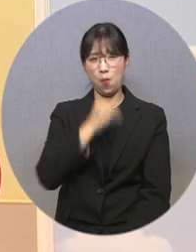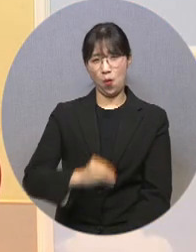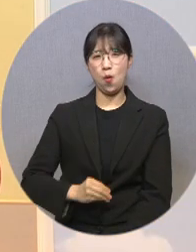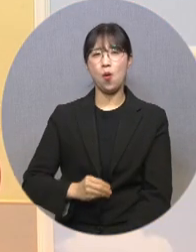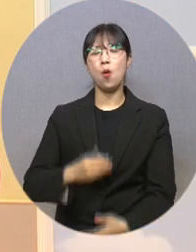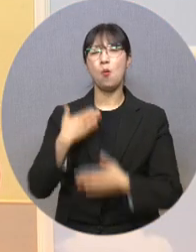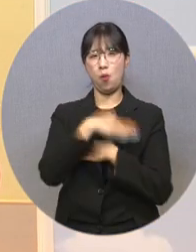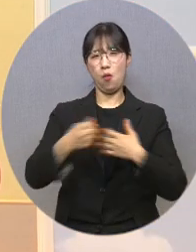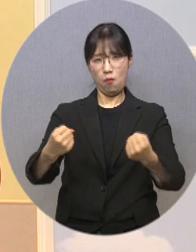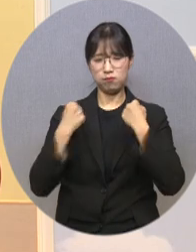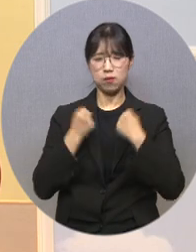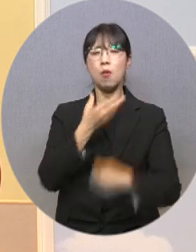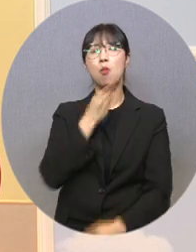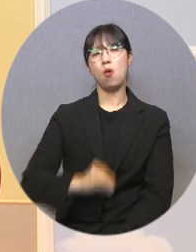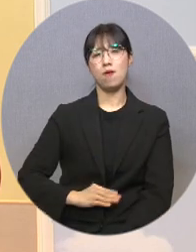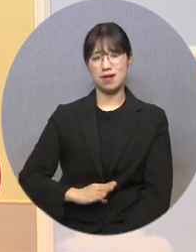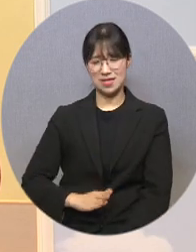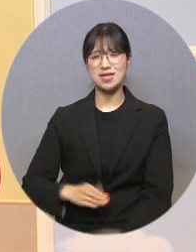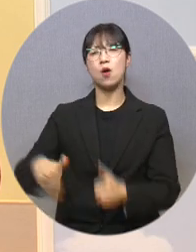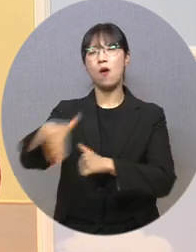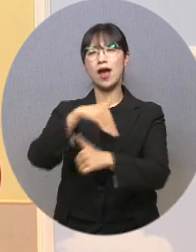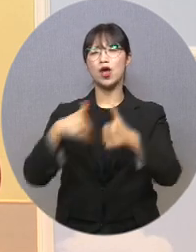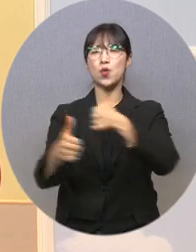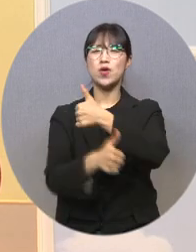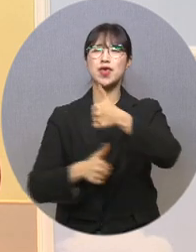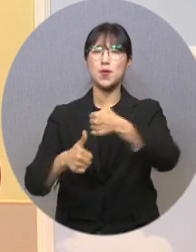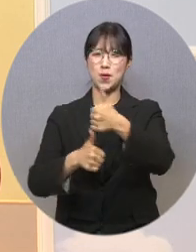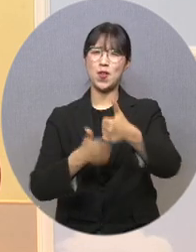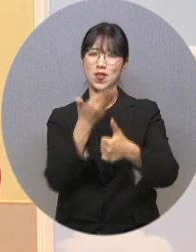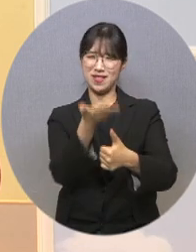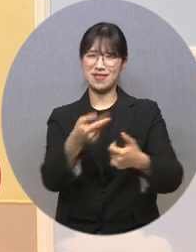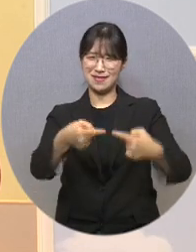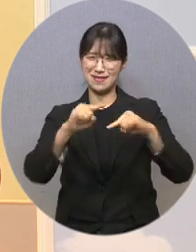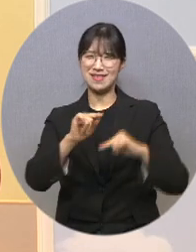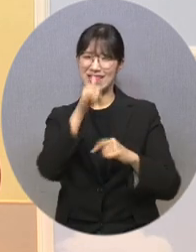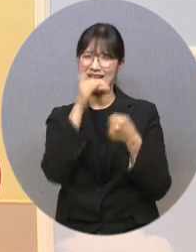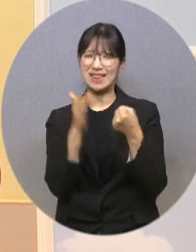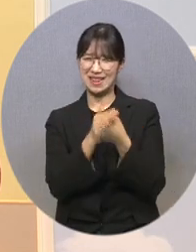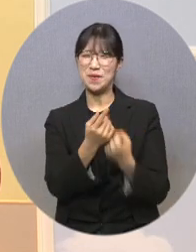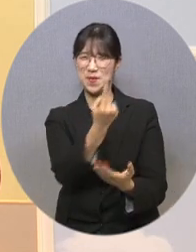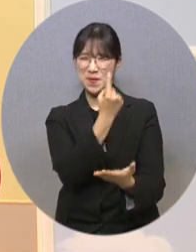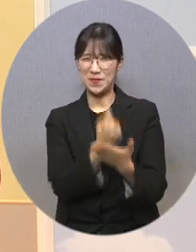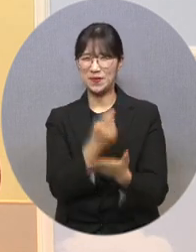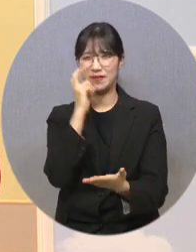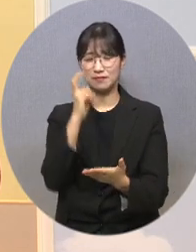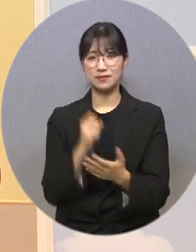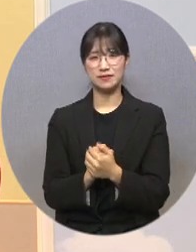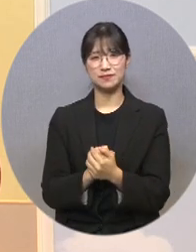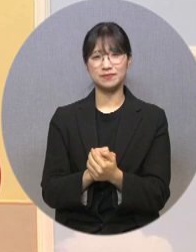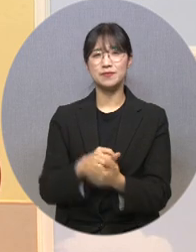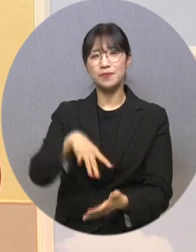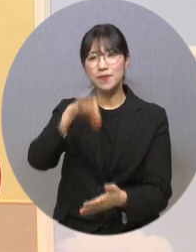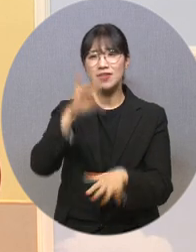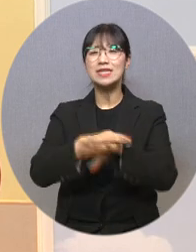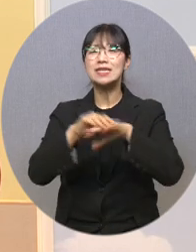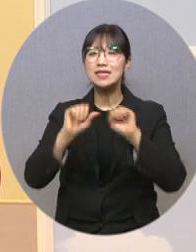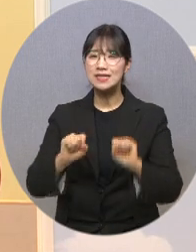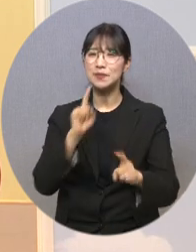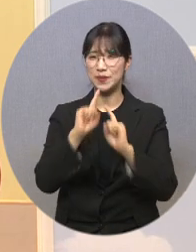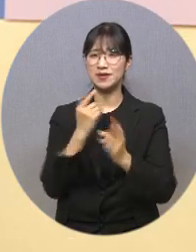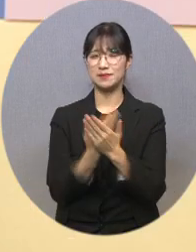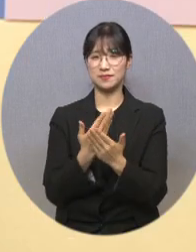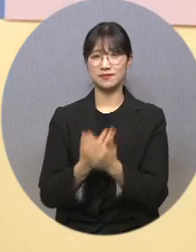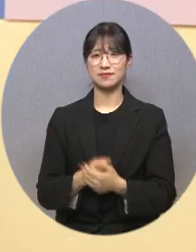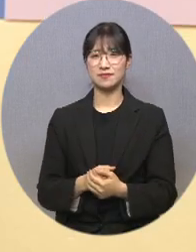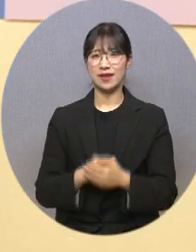보건복지환경위원회에 네, 계시다 보니까 오늘 네. 참석하시게 된 것 같습니다. 물론입니다. 예, 네. 우리 저희 복지TV 시청자 여러분께 인사 말씀 먼저 부탁드리겠습니다. 그래요. 시청자